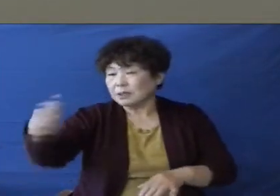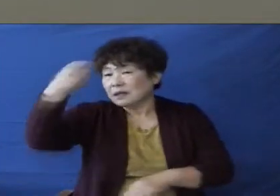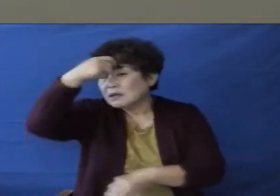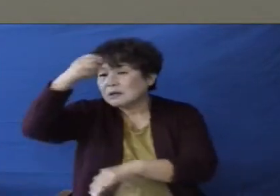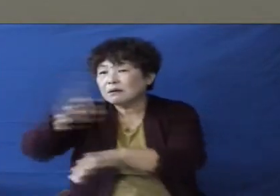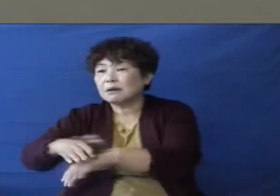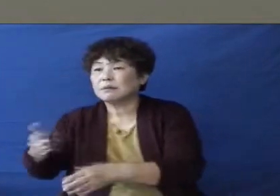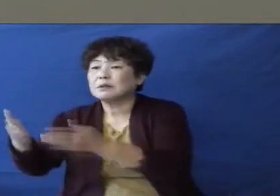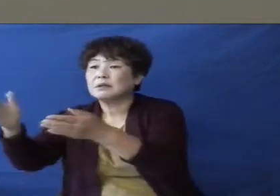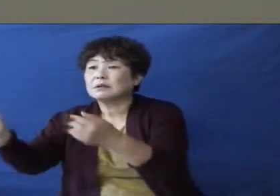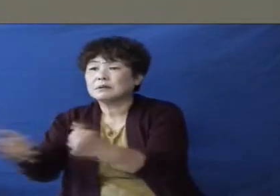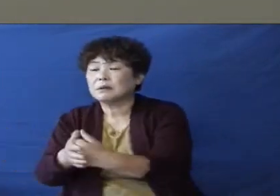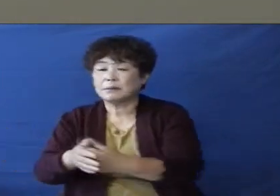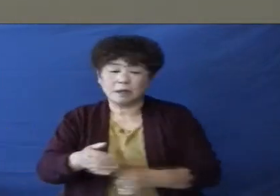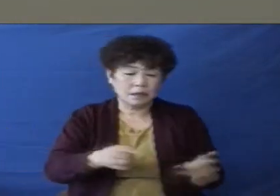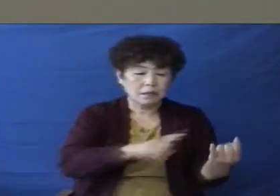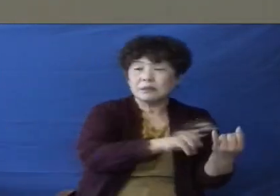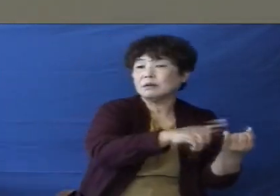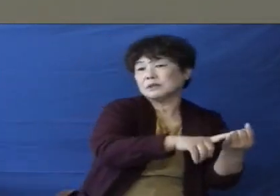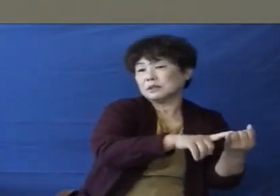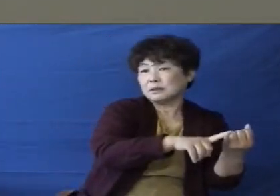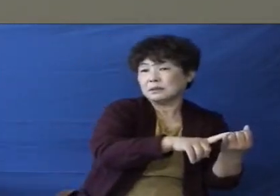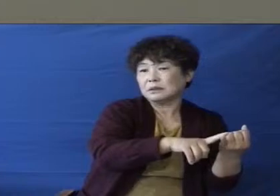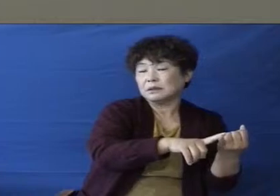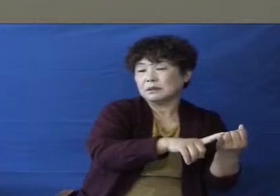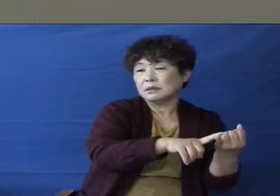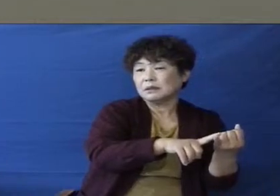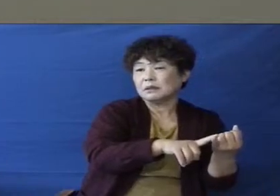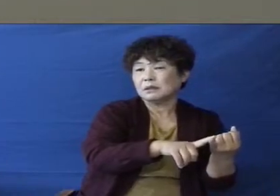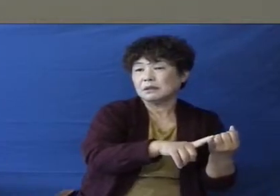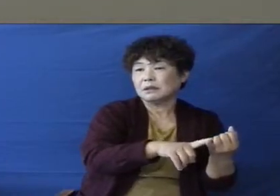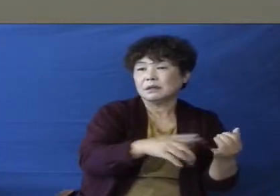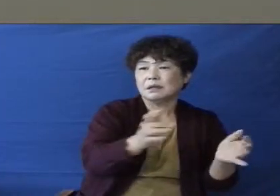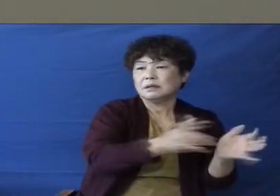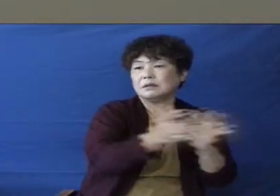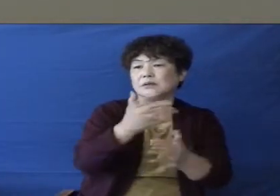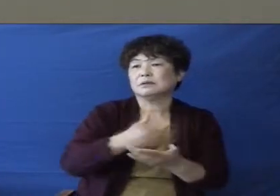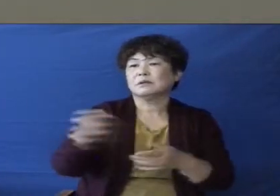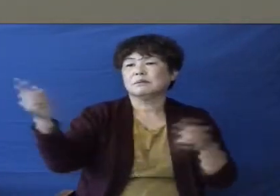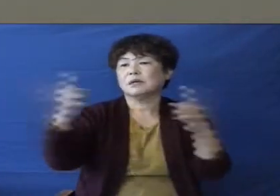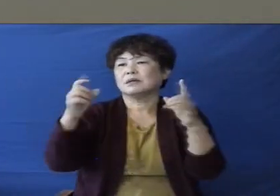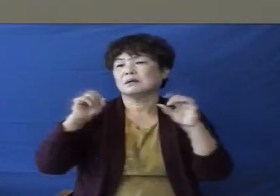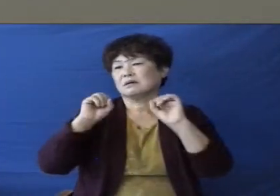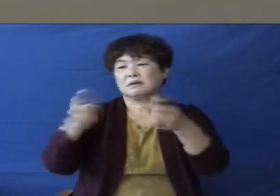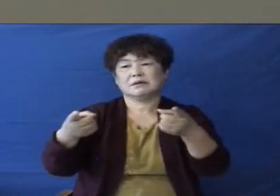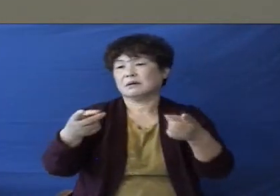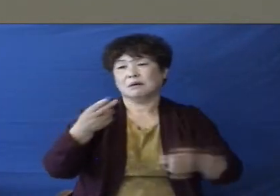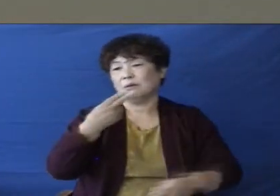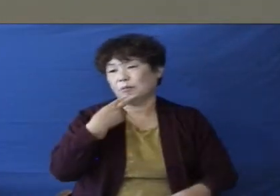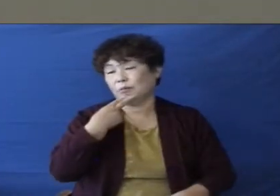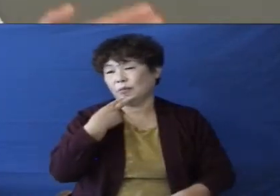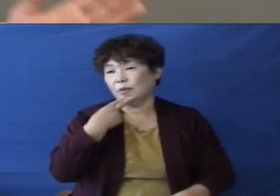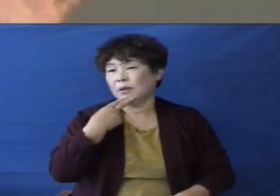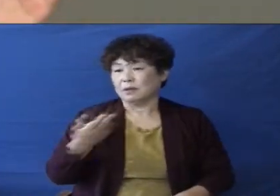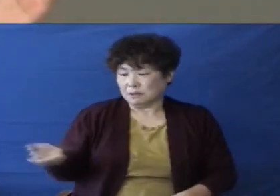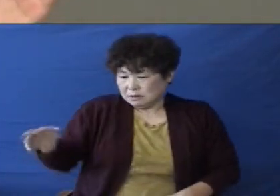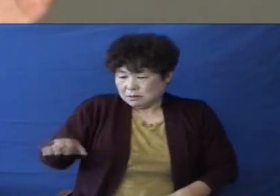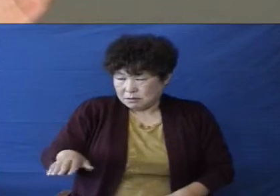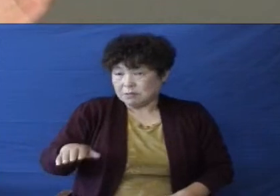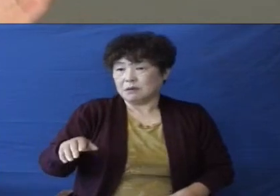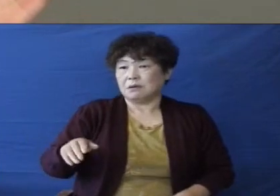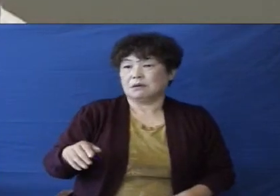알지 못하는 거예요 그러니까 이 여인으로서 는 유일한 기회인 거죠 그러니 여인은 지금